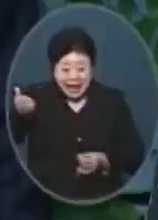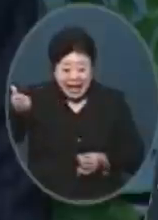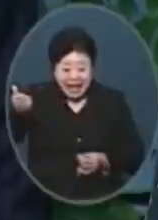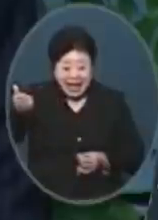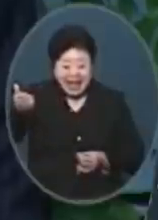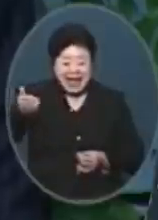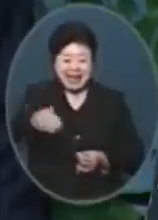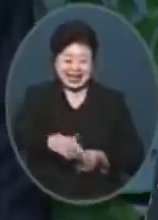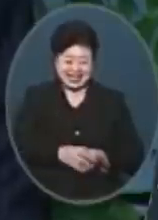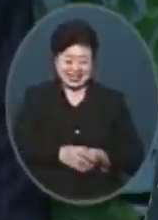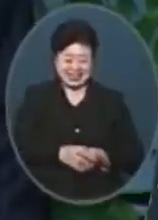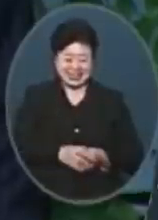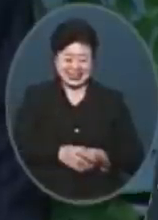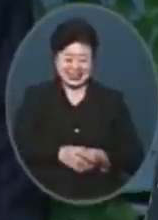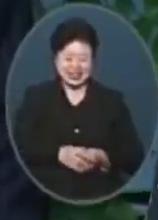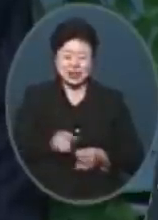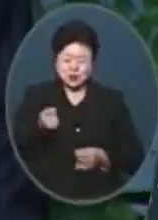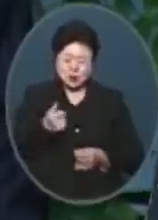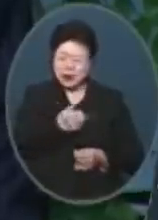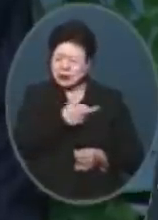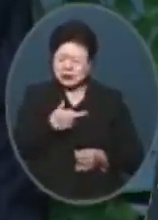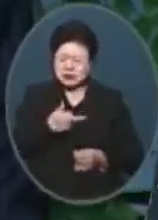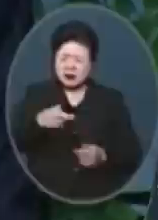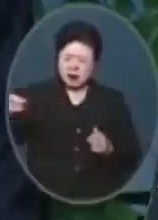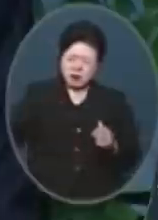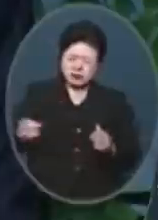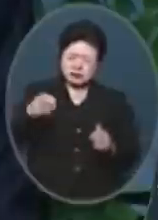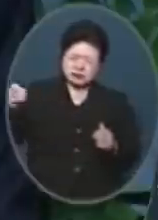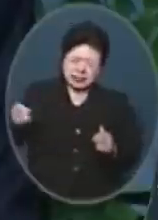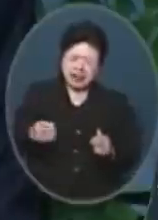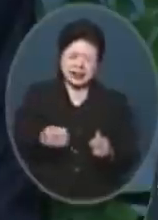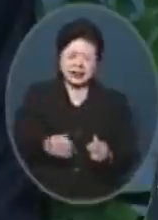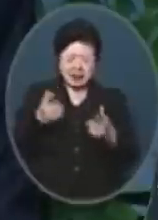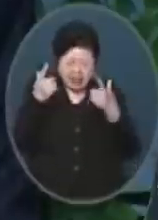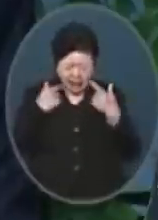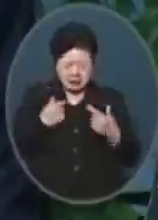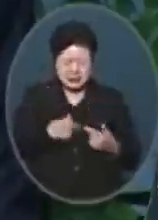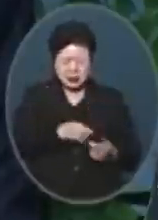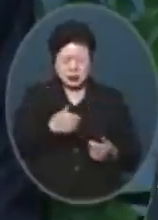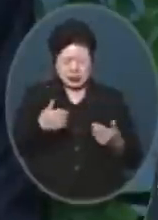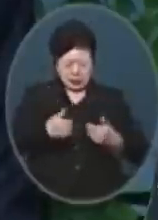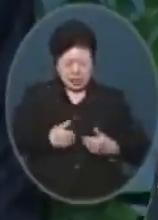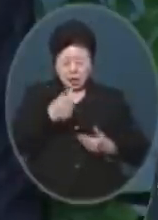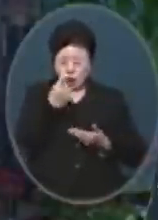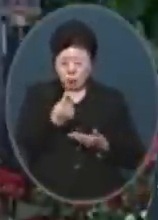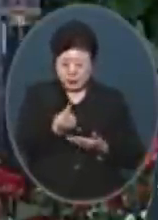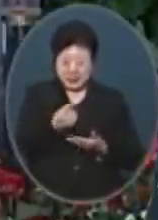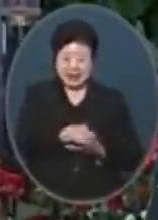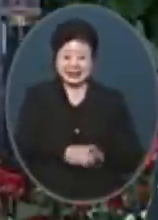적은 풍랑, 큰 풍랑, 풍랑이 언제인지 우리에게 다가오는 것입니다.